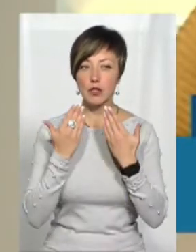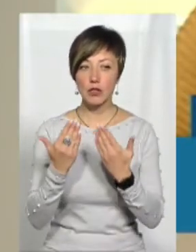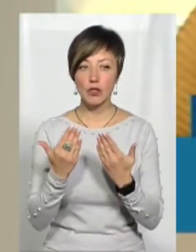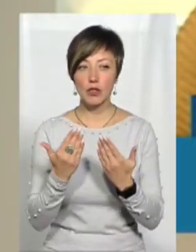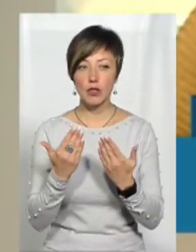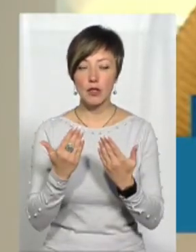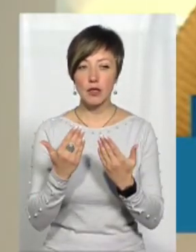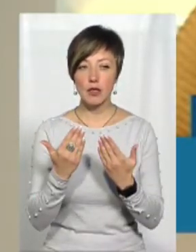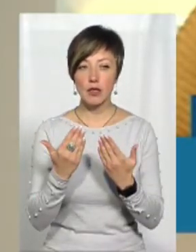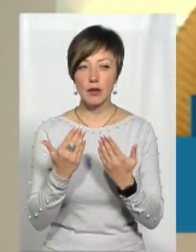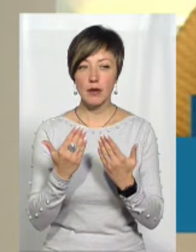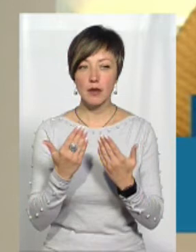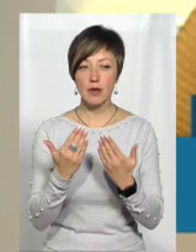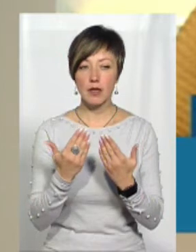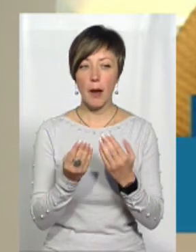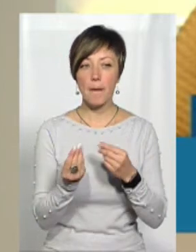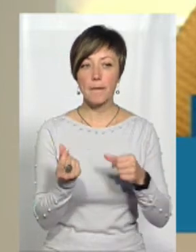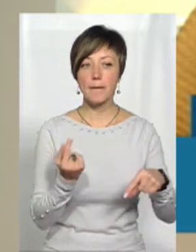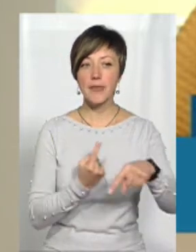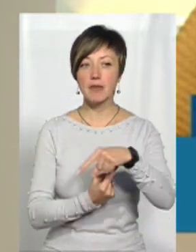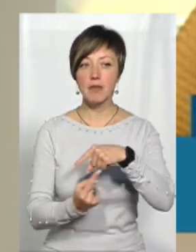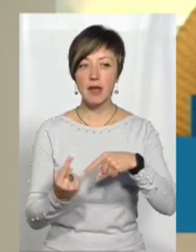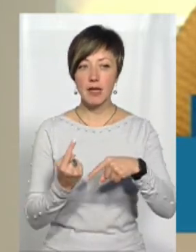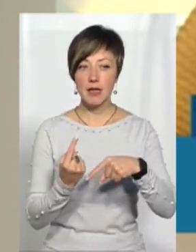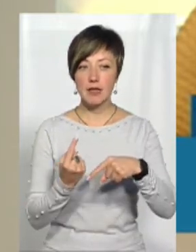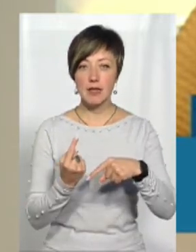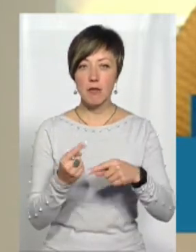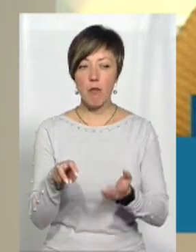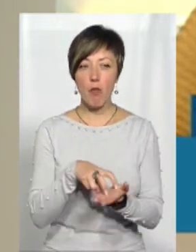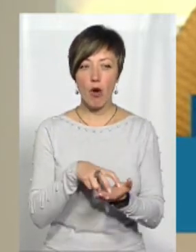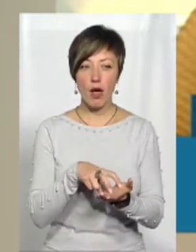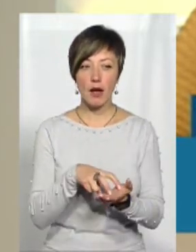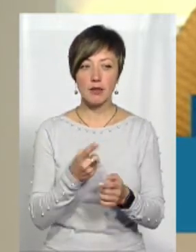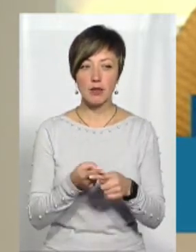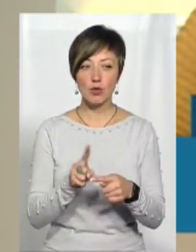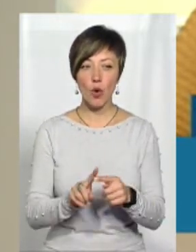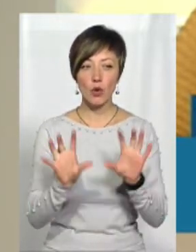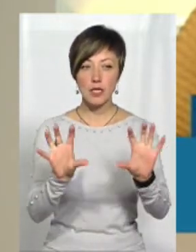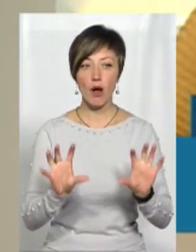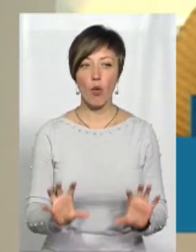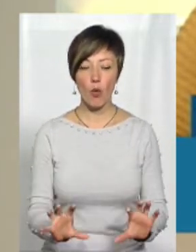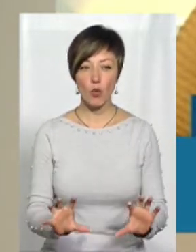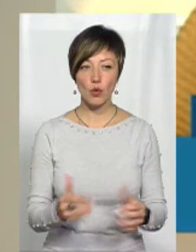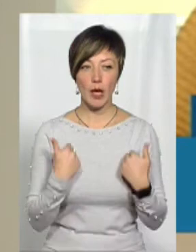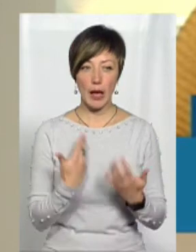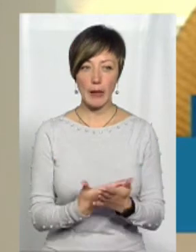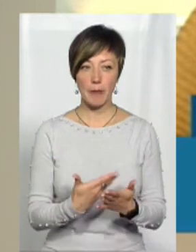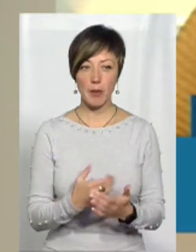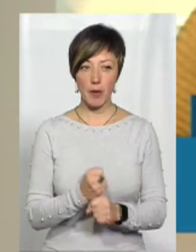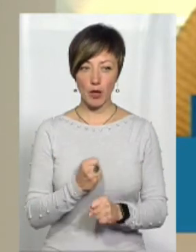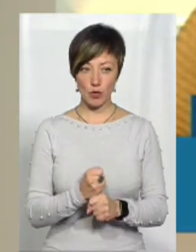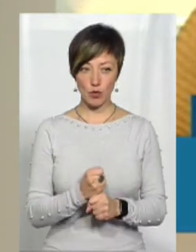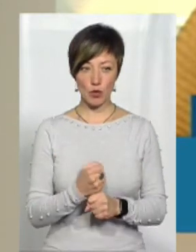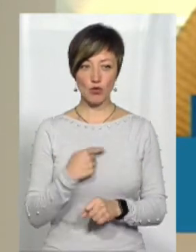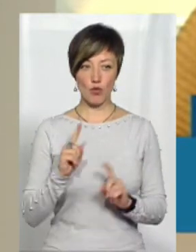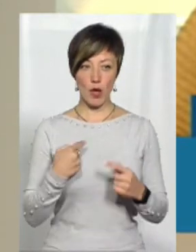що підприємці так бояться цього все закону. Я, наприклад, працюючи, що